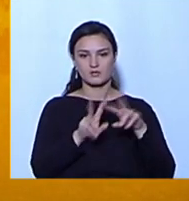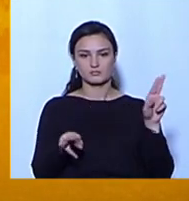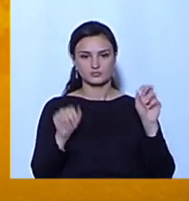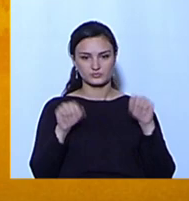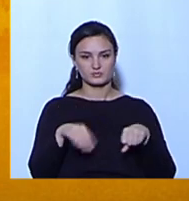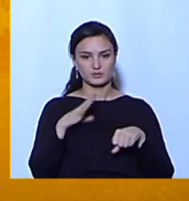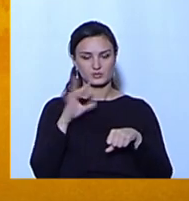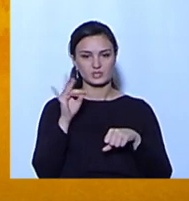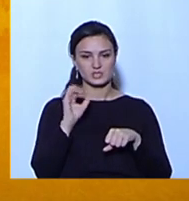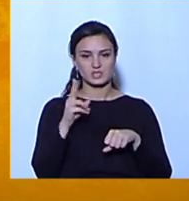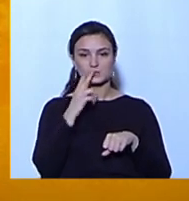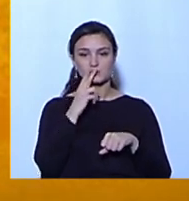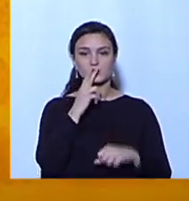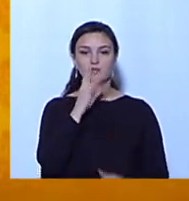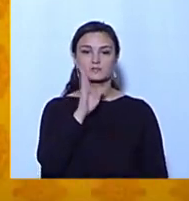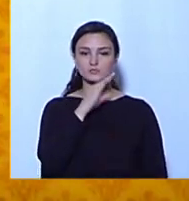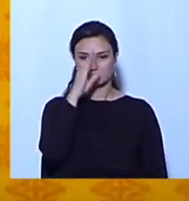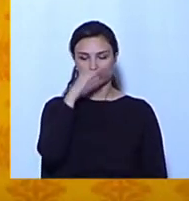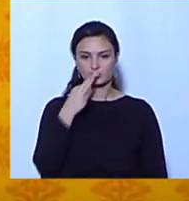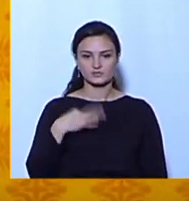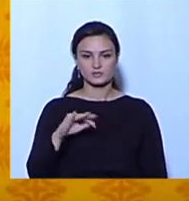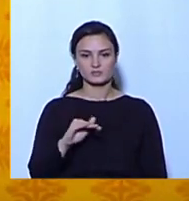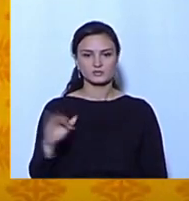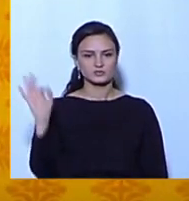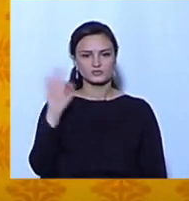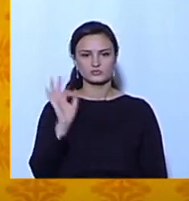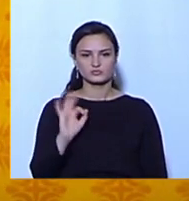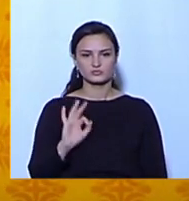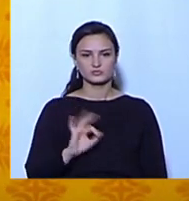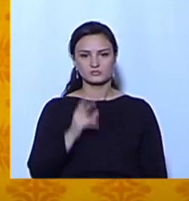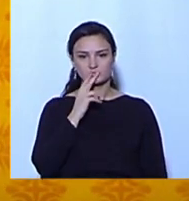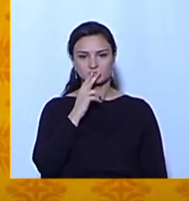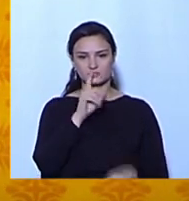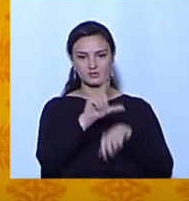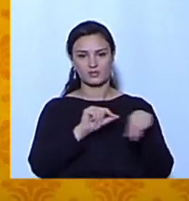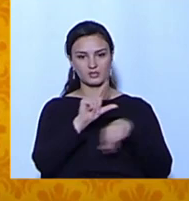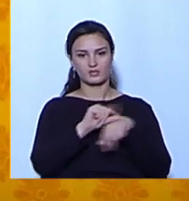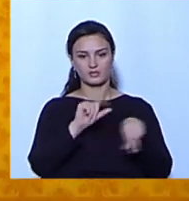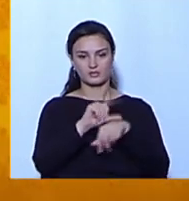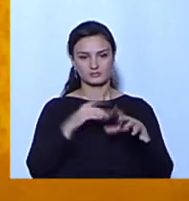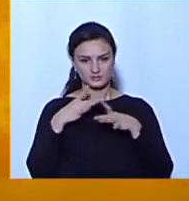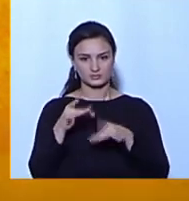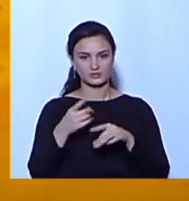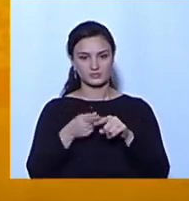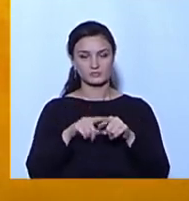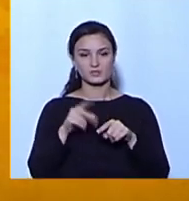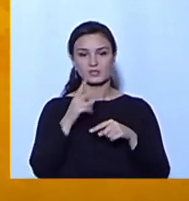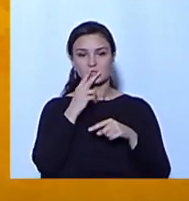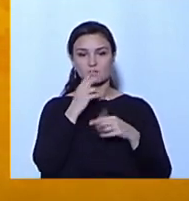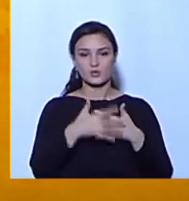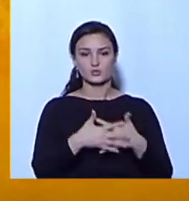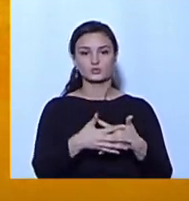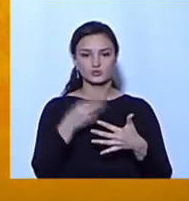აქვს. წეველი მშობლების შვილები ყველაზე ხშირად ხდებიან ნიკოტინ დამოკიდებულები. წეველი ორსულის